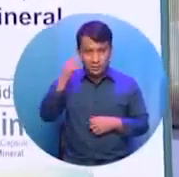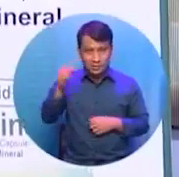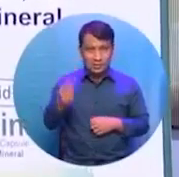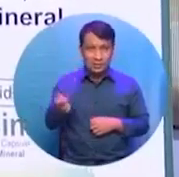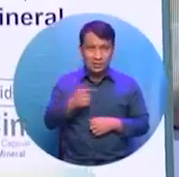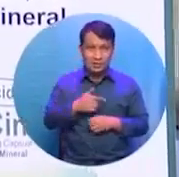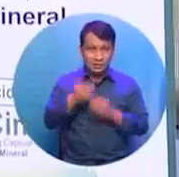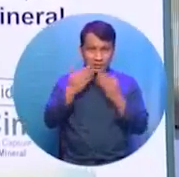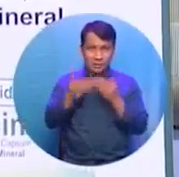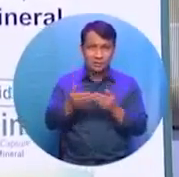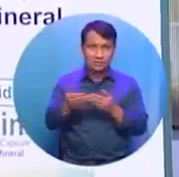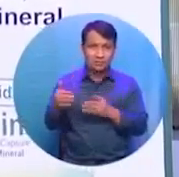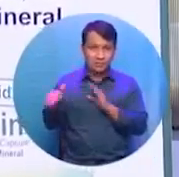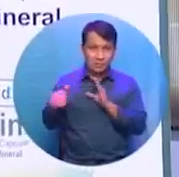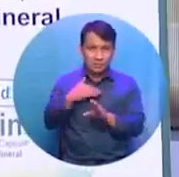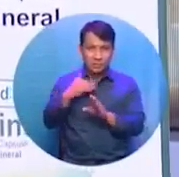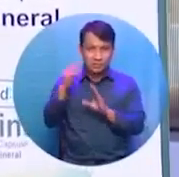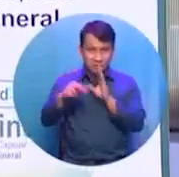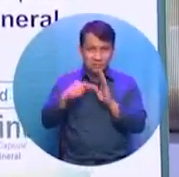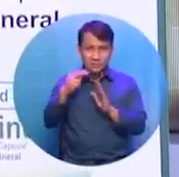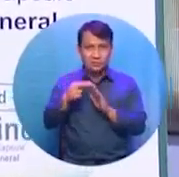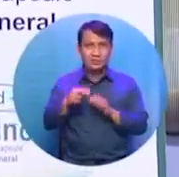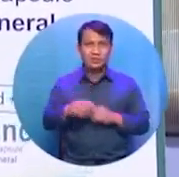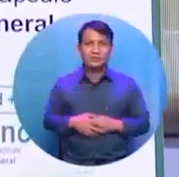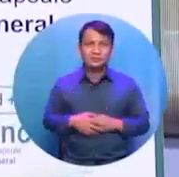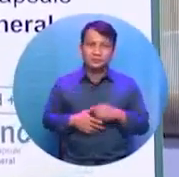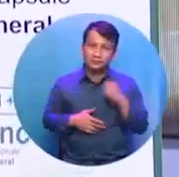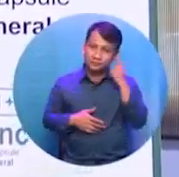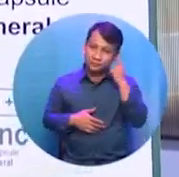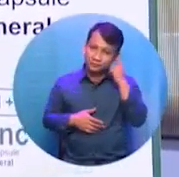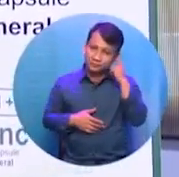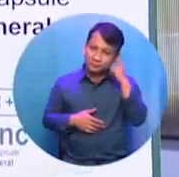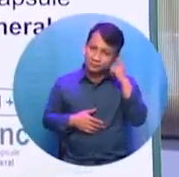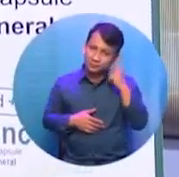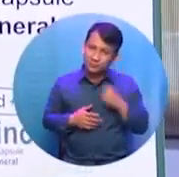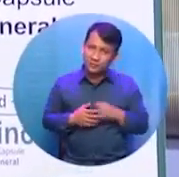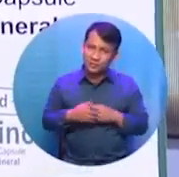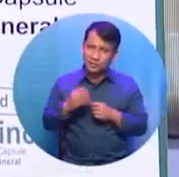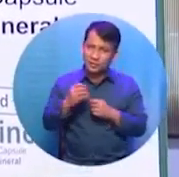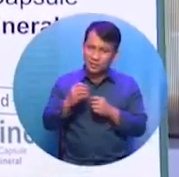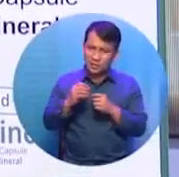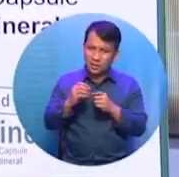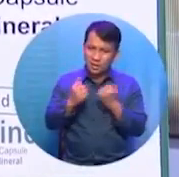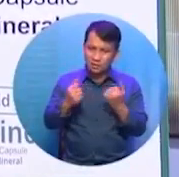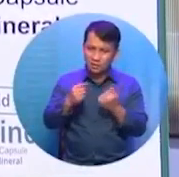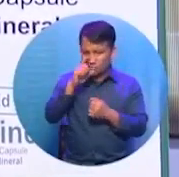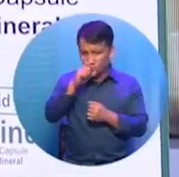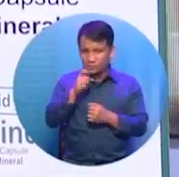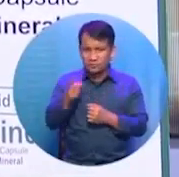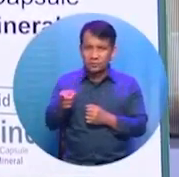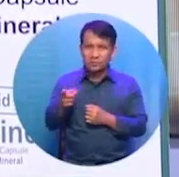Okay, salamat naman sa pinadala mong video. Okay. Ilan taong ka na, Sophia?